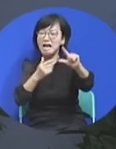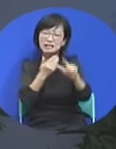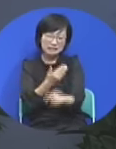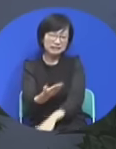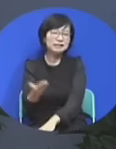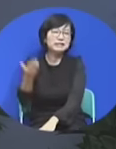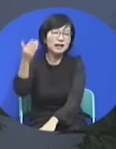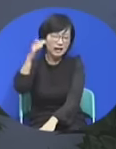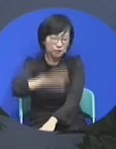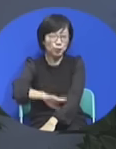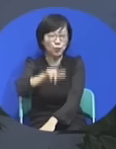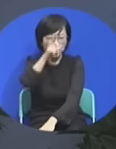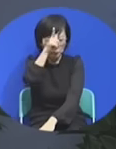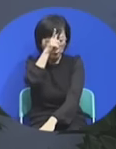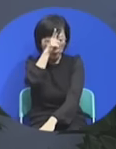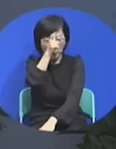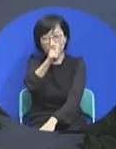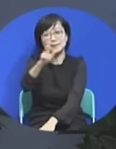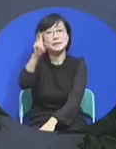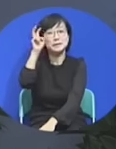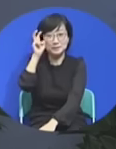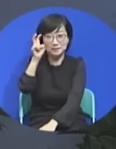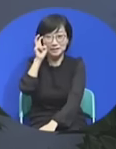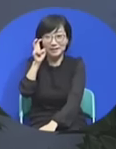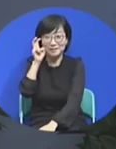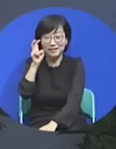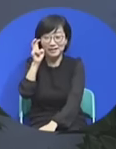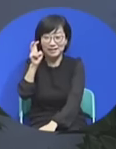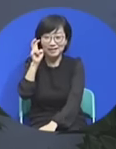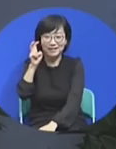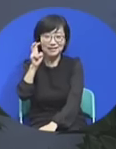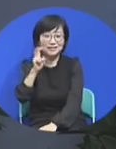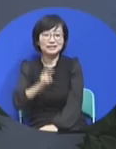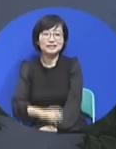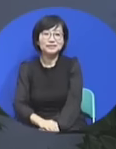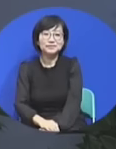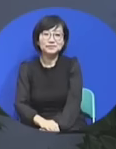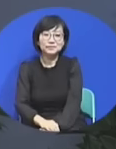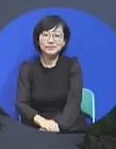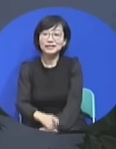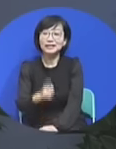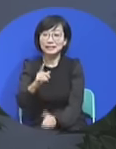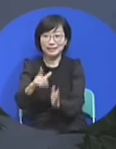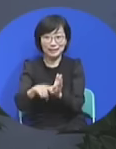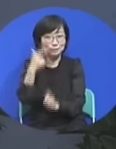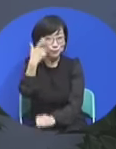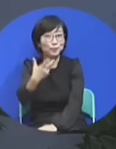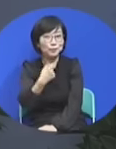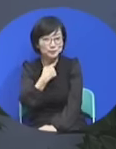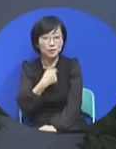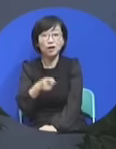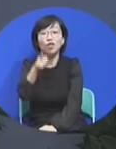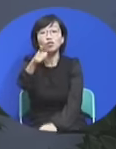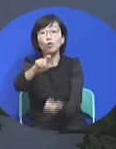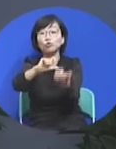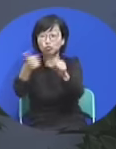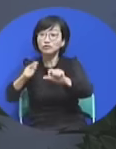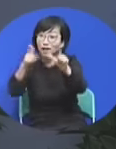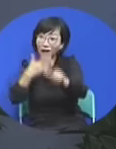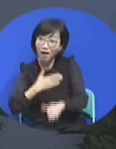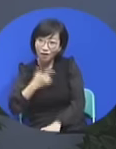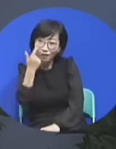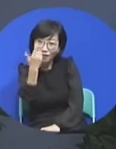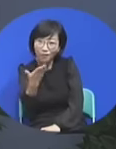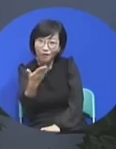그래서 I 마지막 argument, 질문하고 싶어요. They're not going to believe it. The 당신 final question. 재산날이 언제인 줄 아느냐? Do you know when you're going to